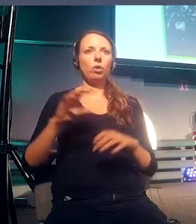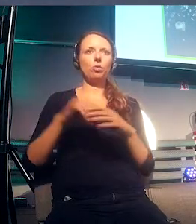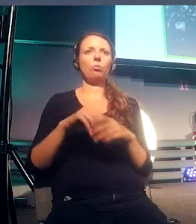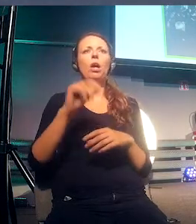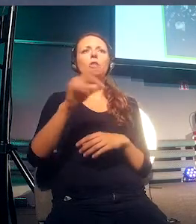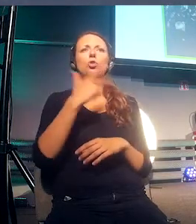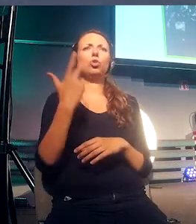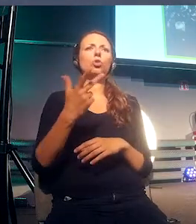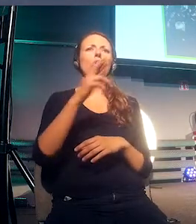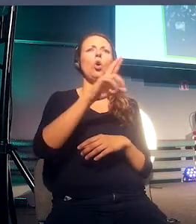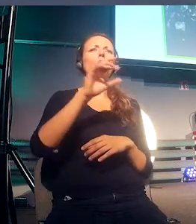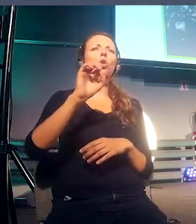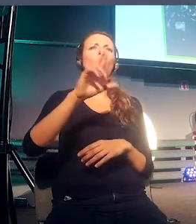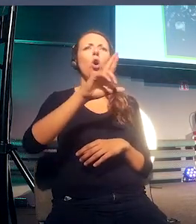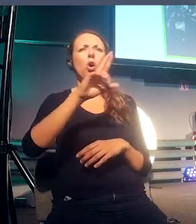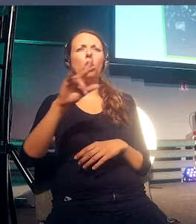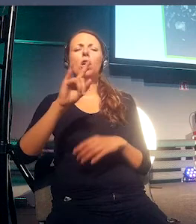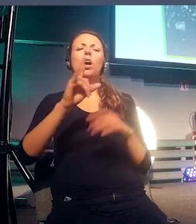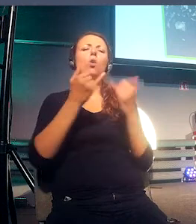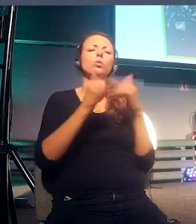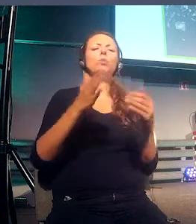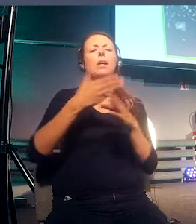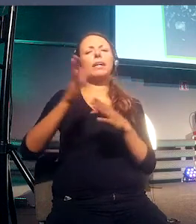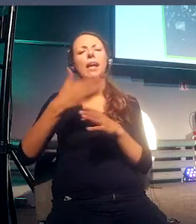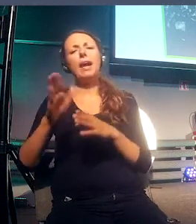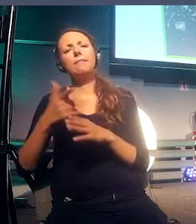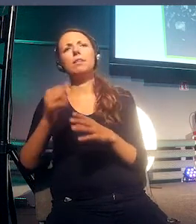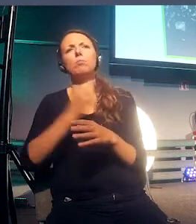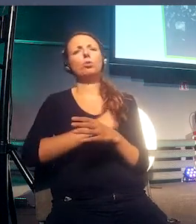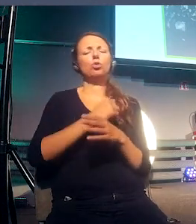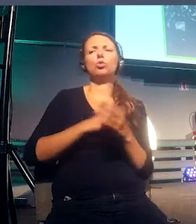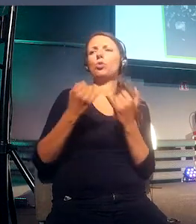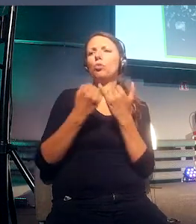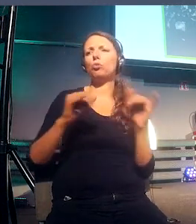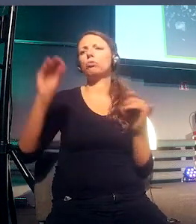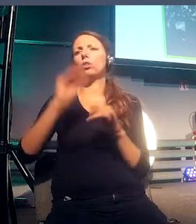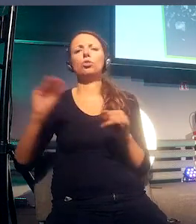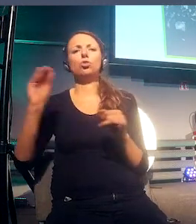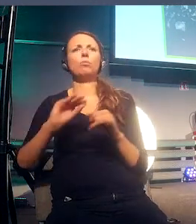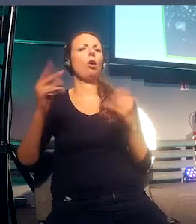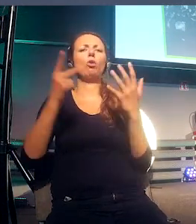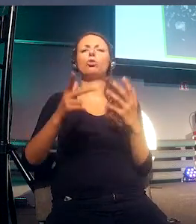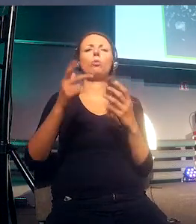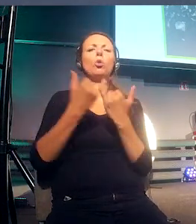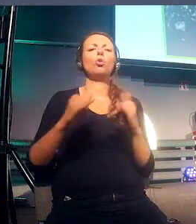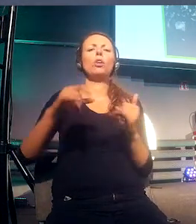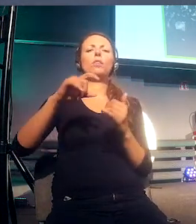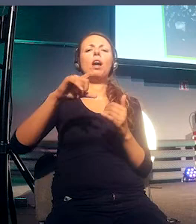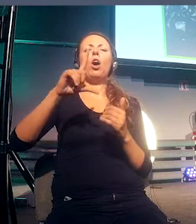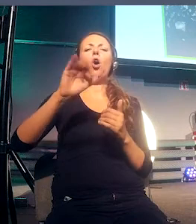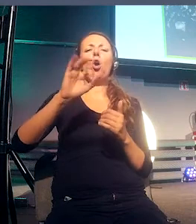konta oszczędnościowe, kredyt, pożyczkę oraz jeszcze 8 lokat.